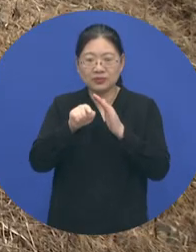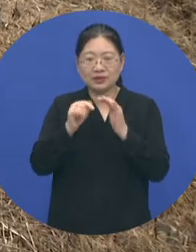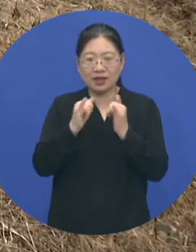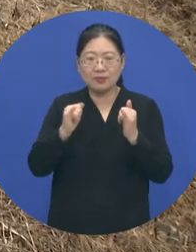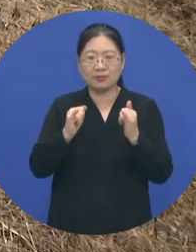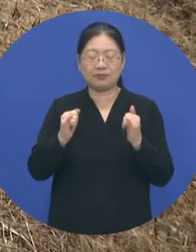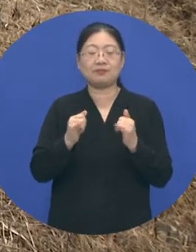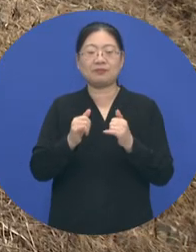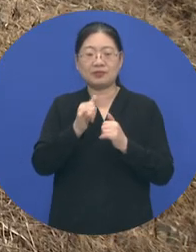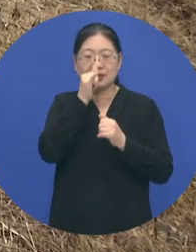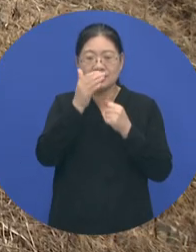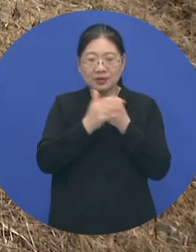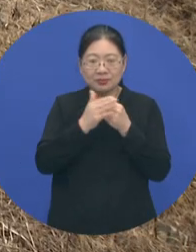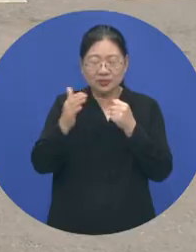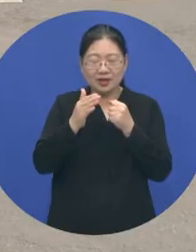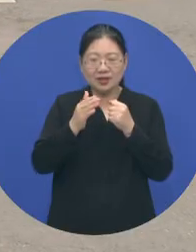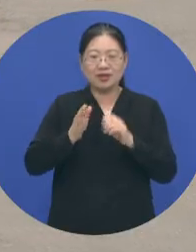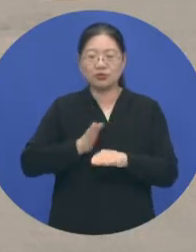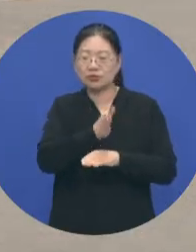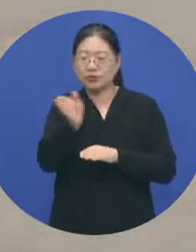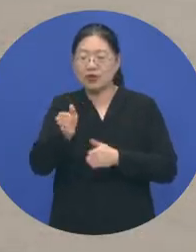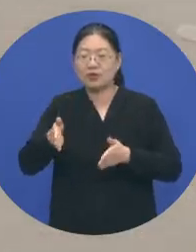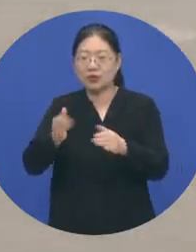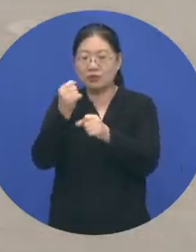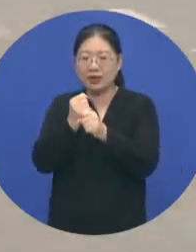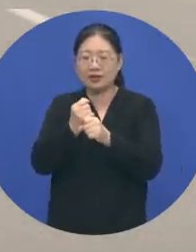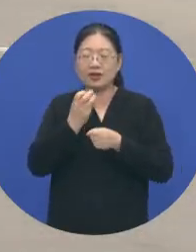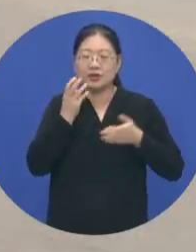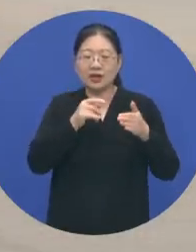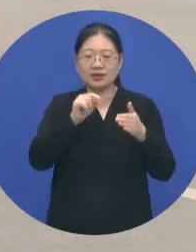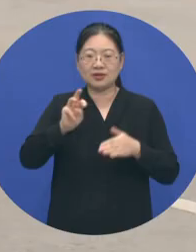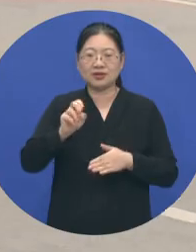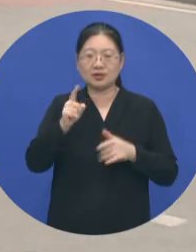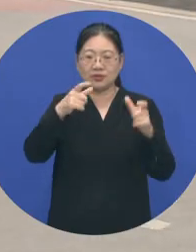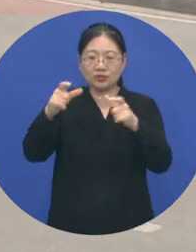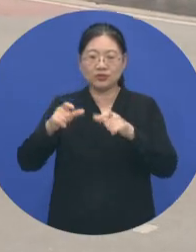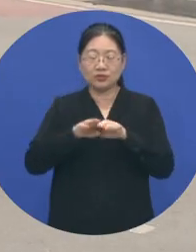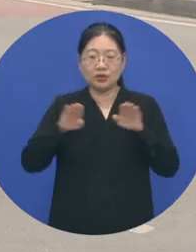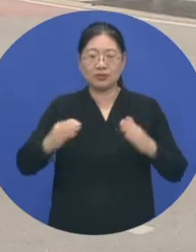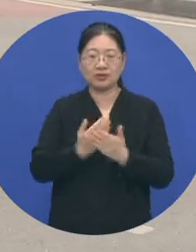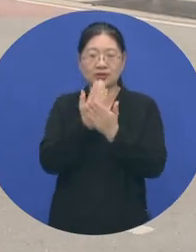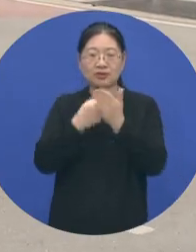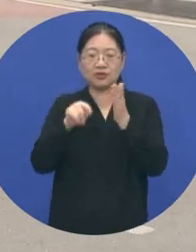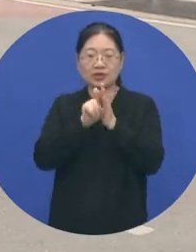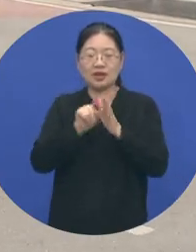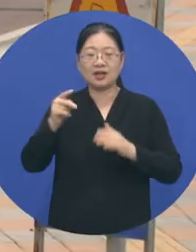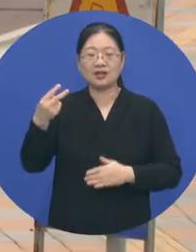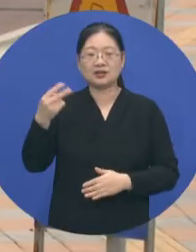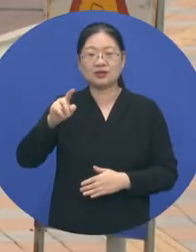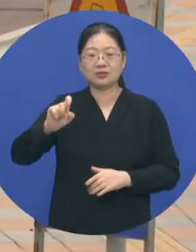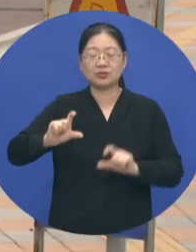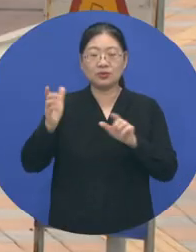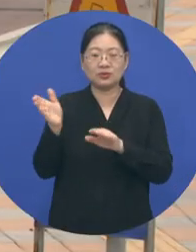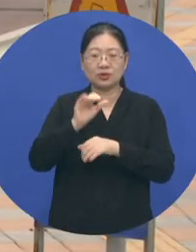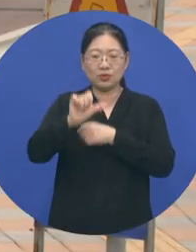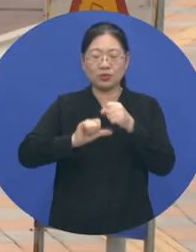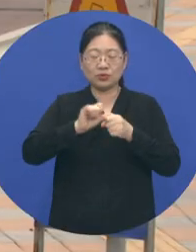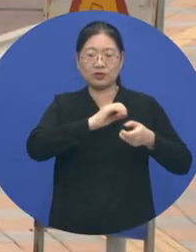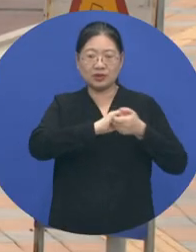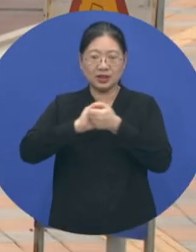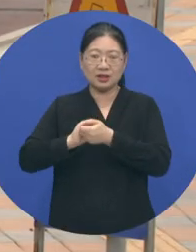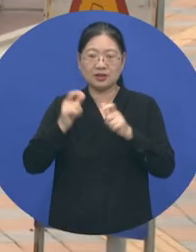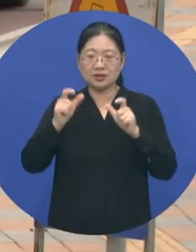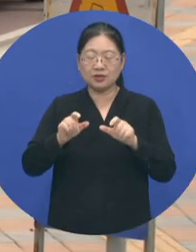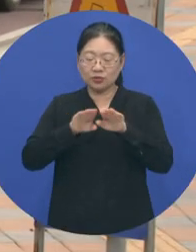위해 우회도로를 만든 겁니다. 경기도는 이처럼 도내 31개 시군의 균형발전을 위해 2015년부터 5년